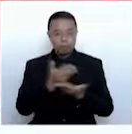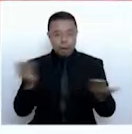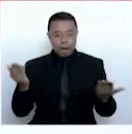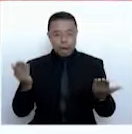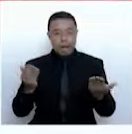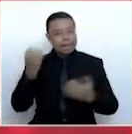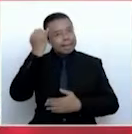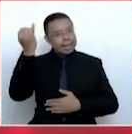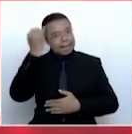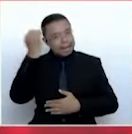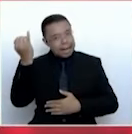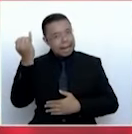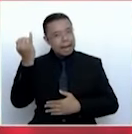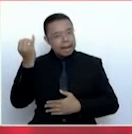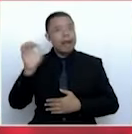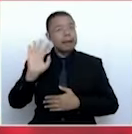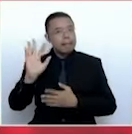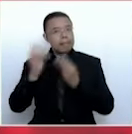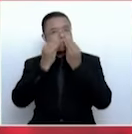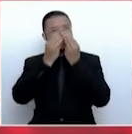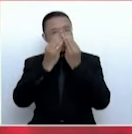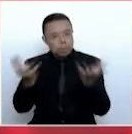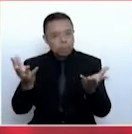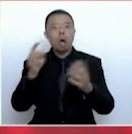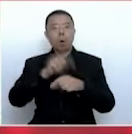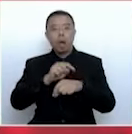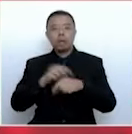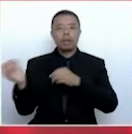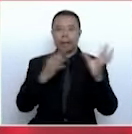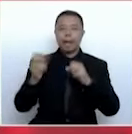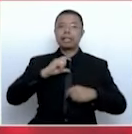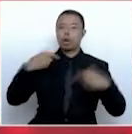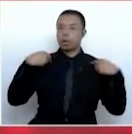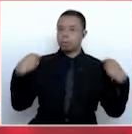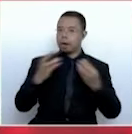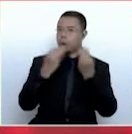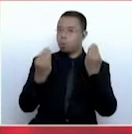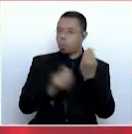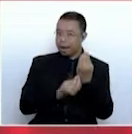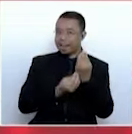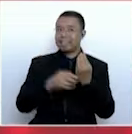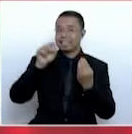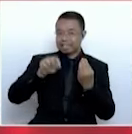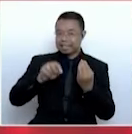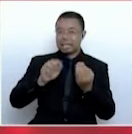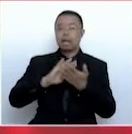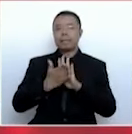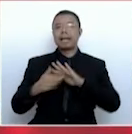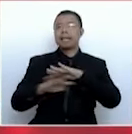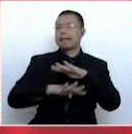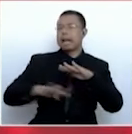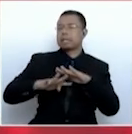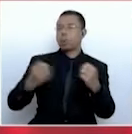bahwa gagasan-gagasan yang nantinya dimunculkan dalam debat calon gubernur dan calon wakil gubernur kali ini menjadi